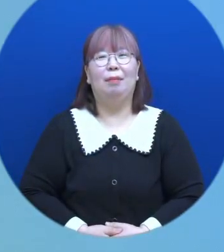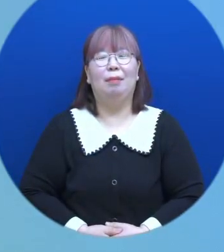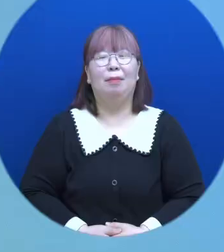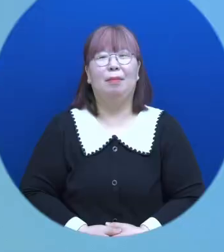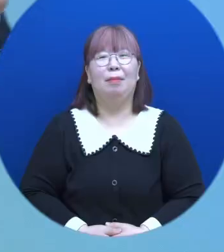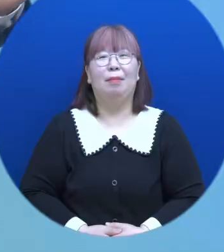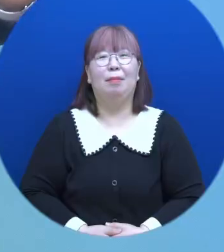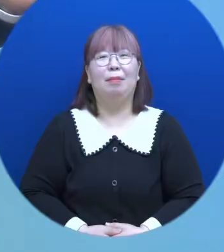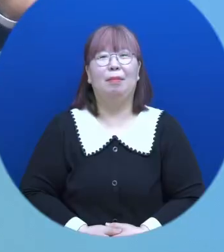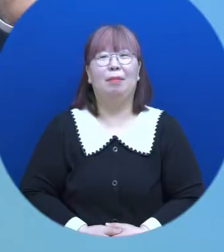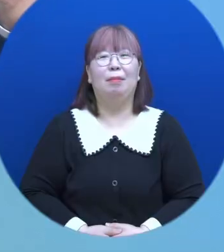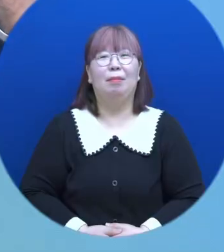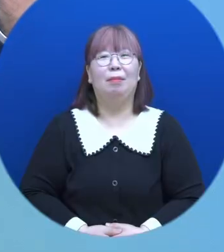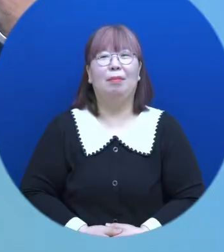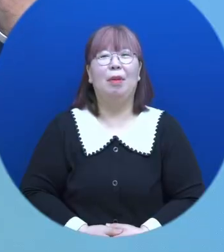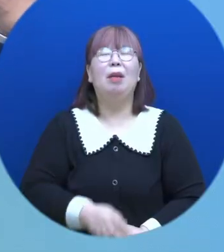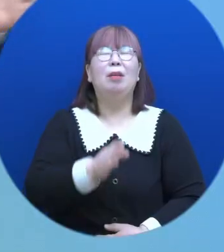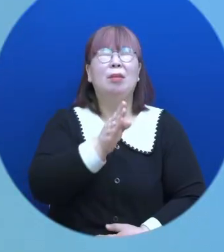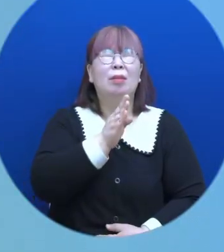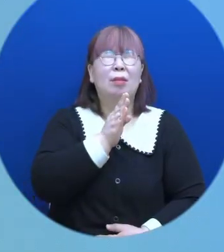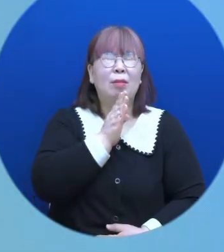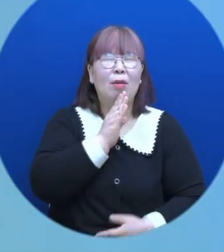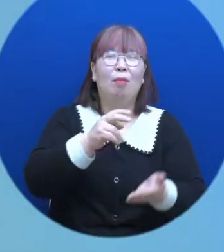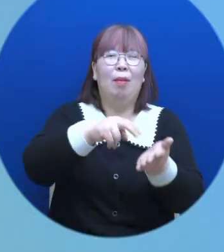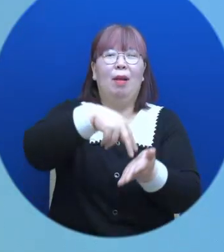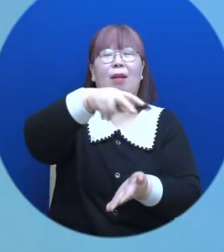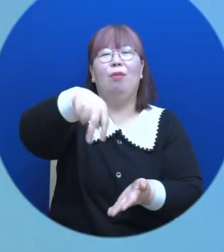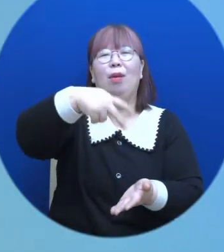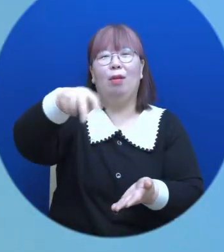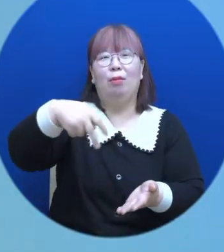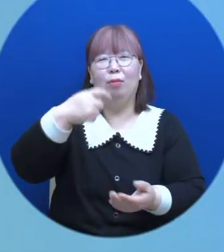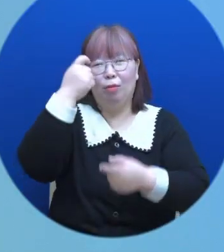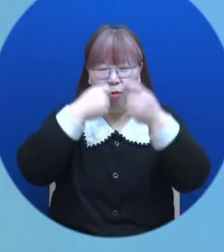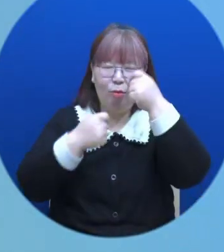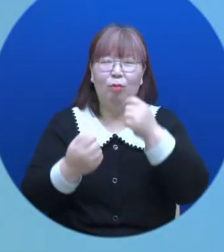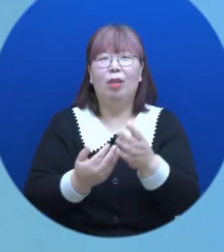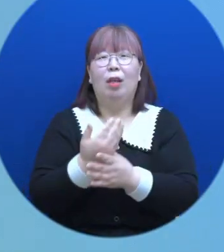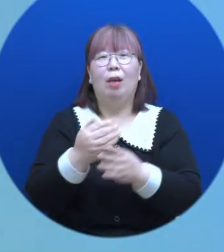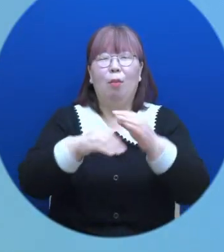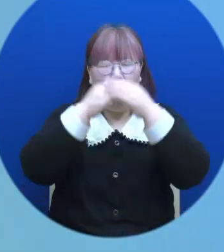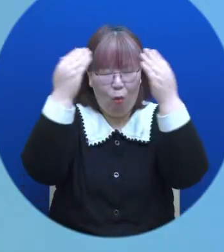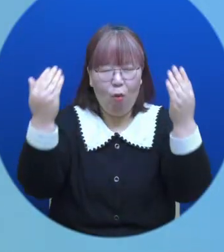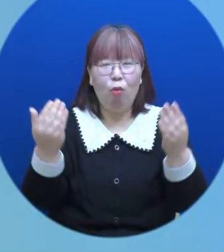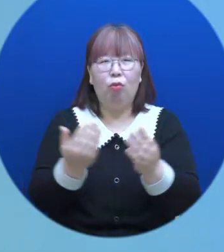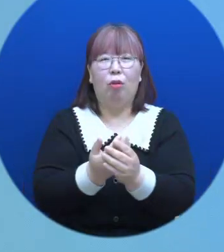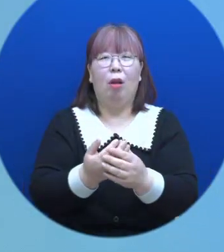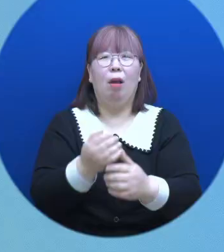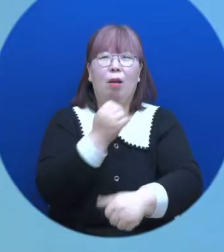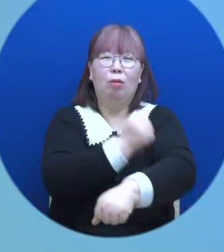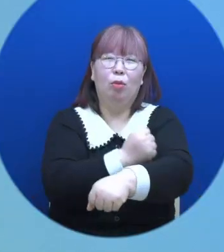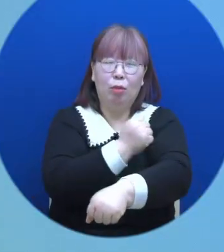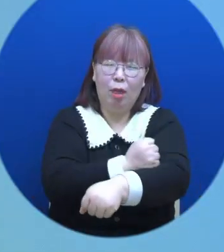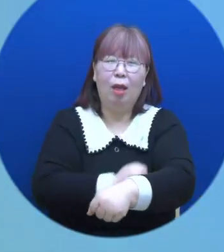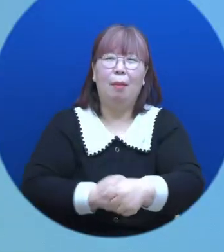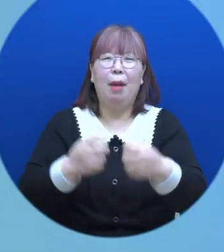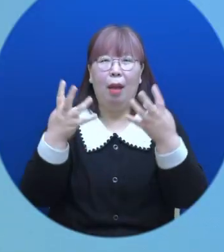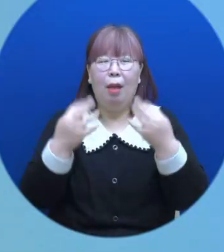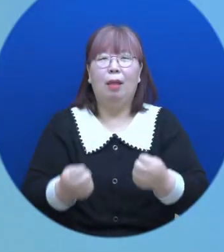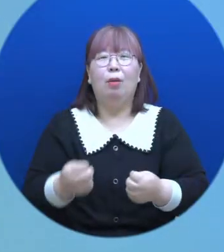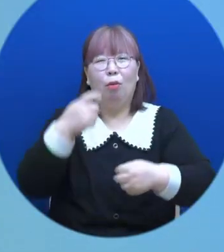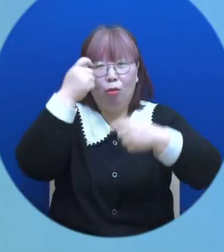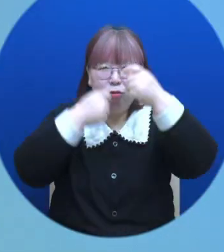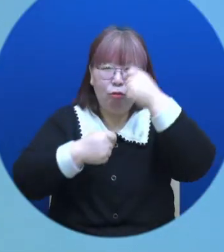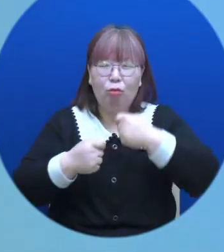예, 정말 외롭고 눈물 나죠. 모두가 다 고생했는데 가서